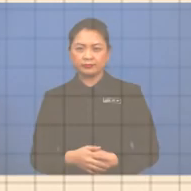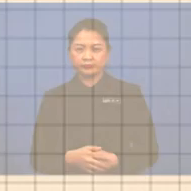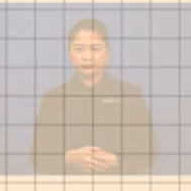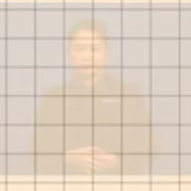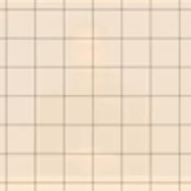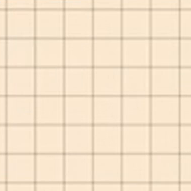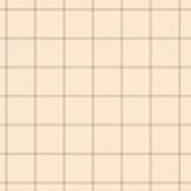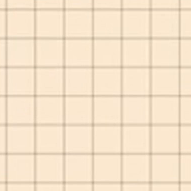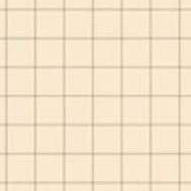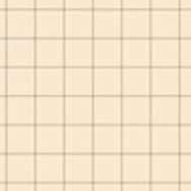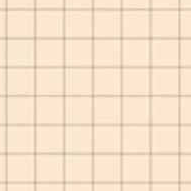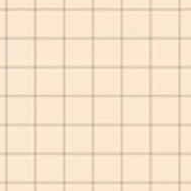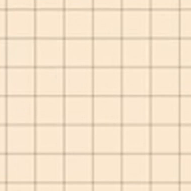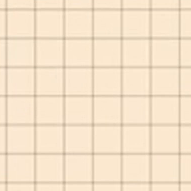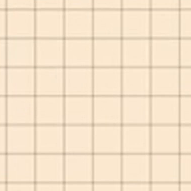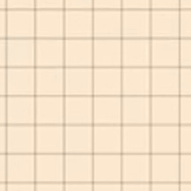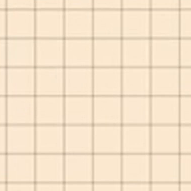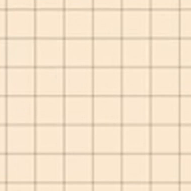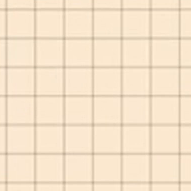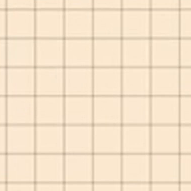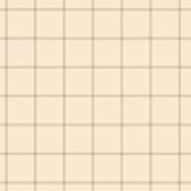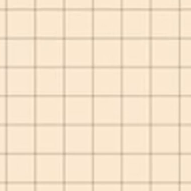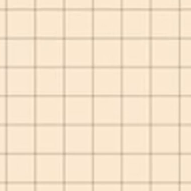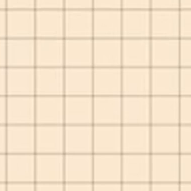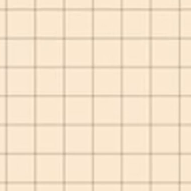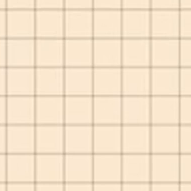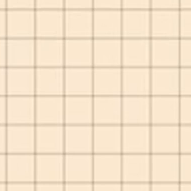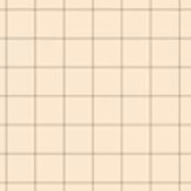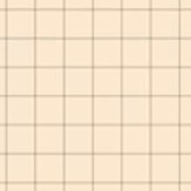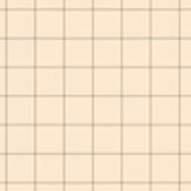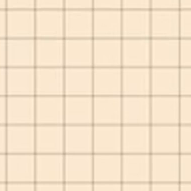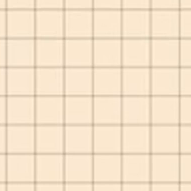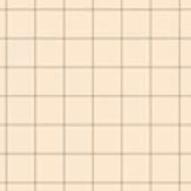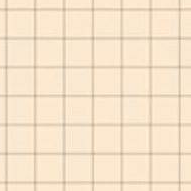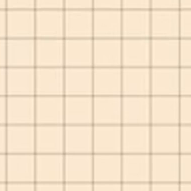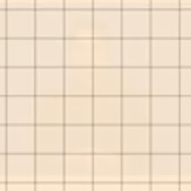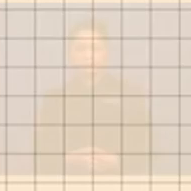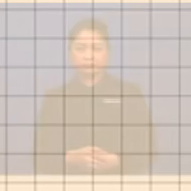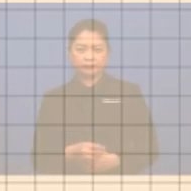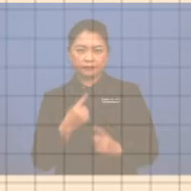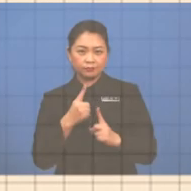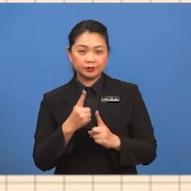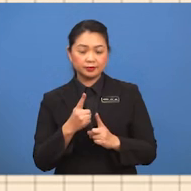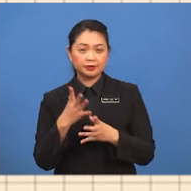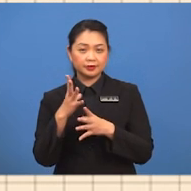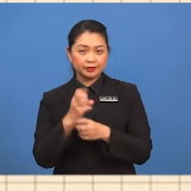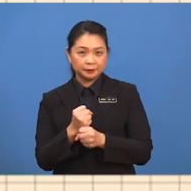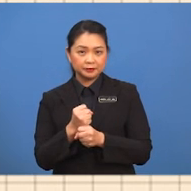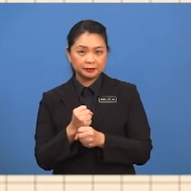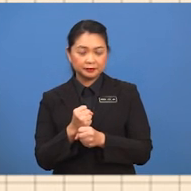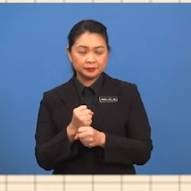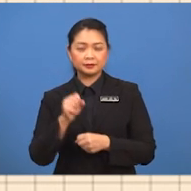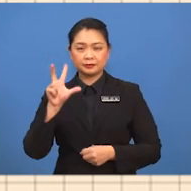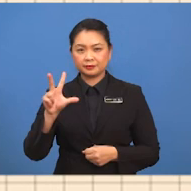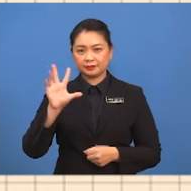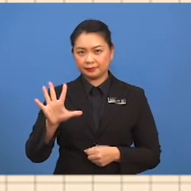35 kilogram bahagi 2, jawapannya 35 kilogram. Jadi median